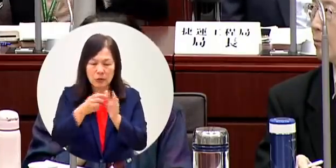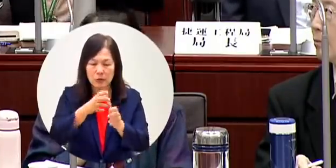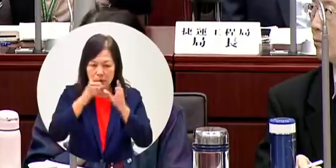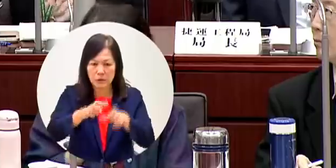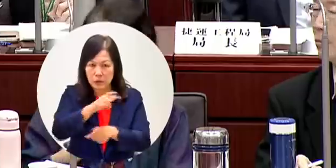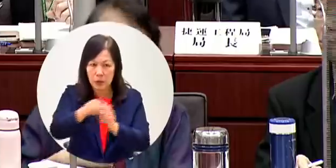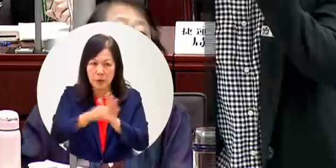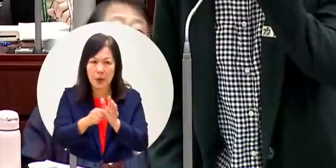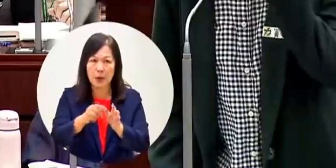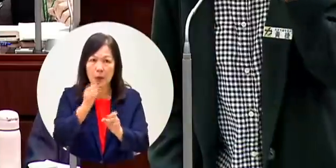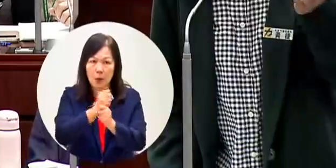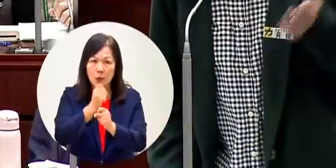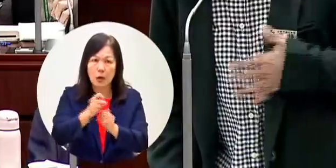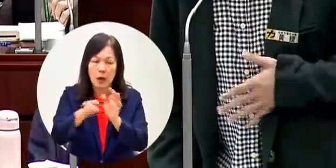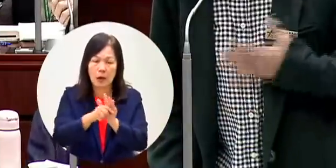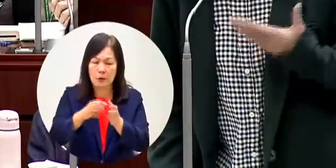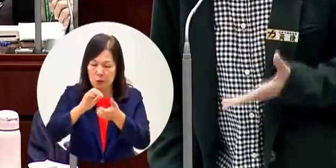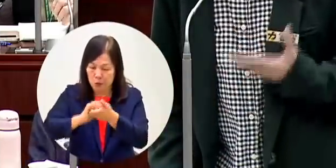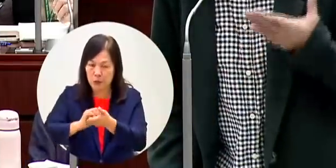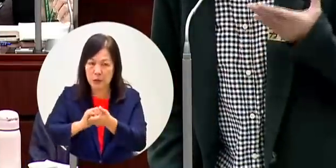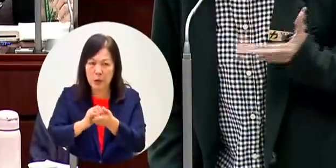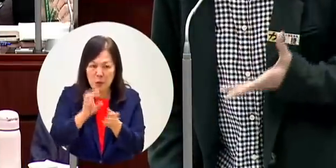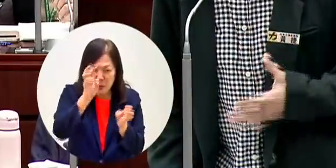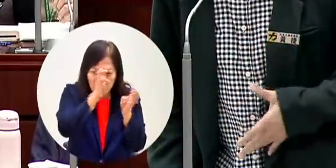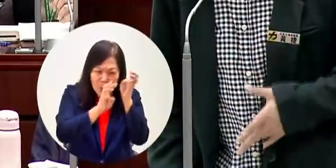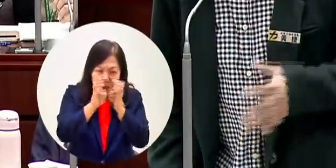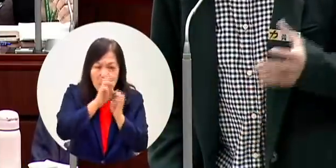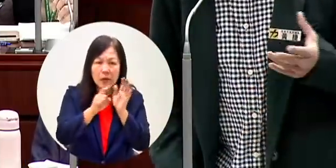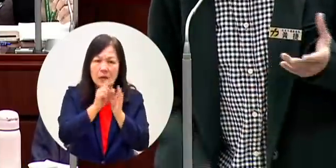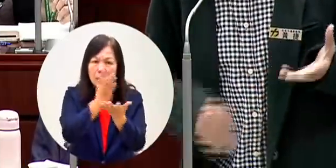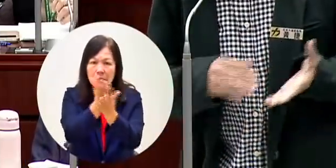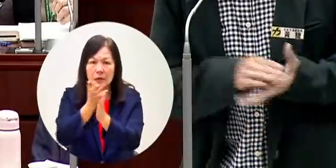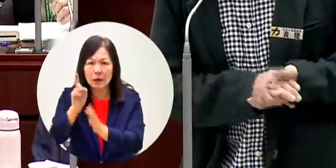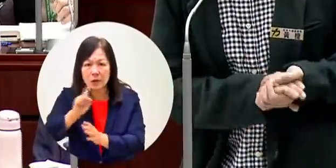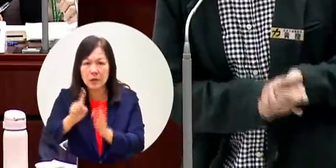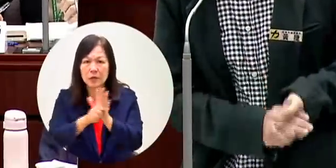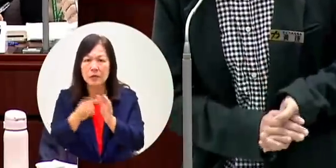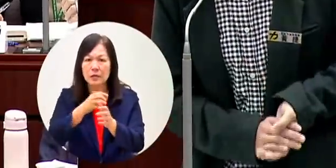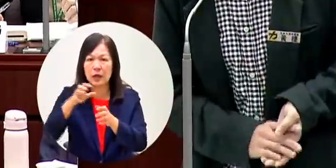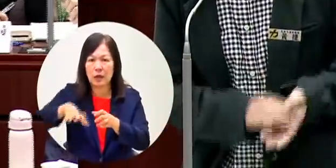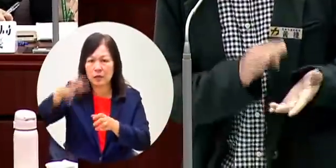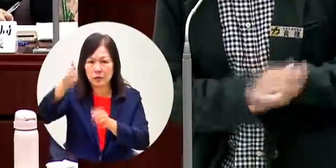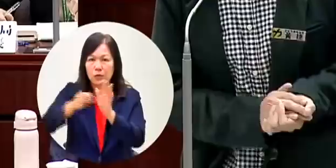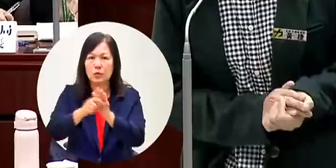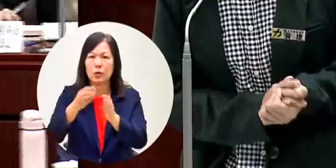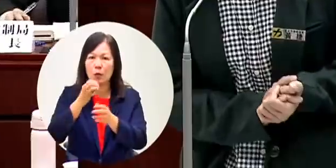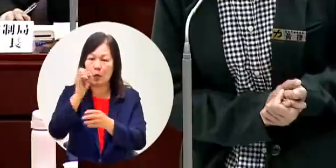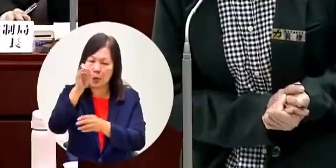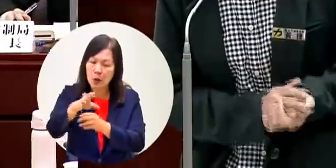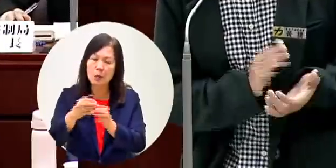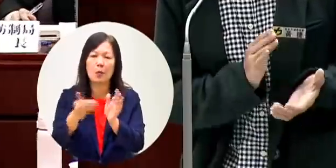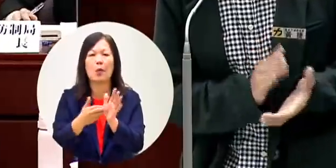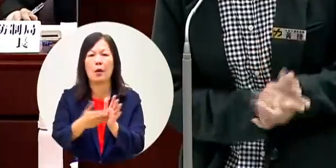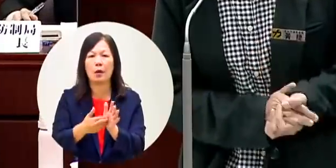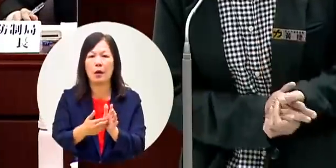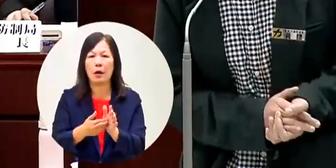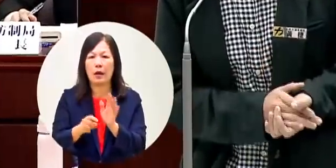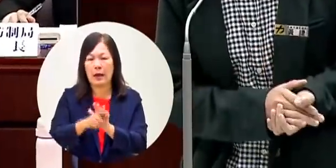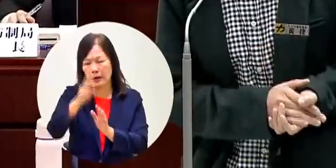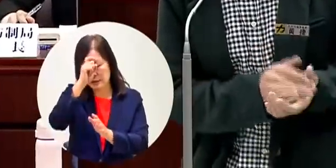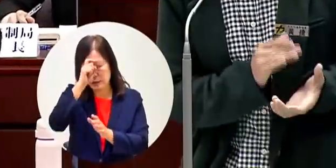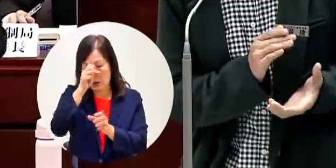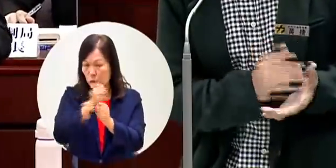源还有移动污染源。 其实这些就是局长拜会的时候其实都有讲过，是局长希望做的事。那可不可以给我们一个具体目标，说